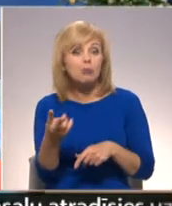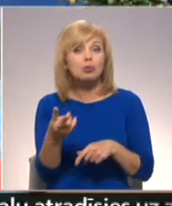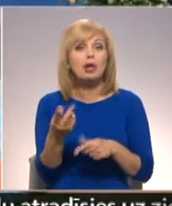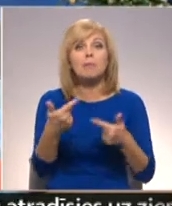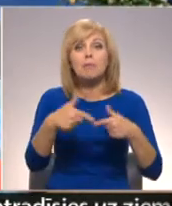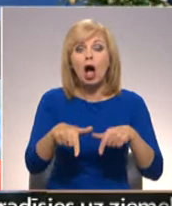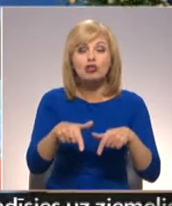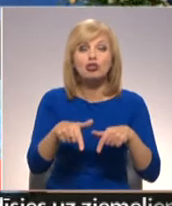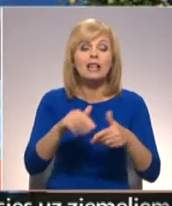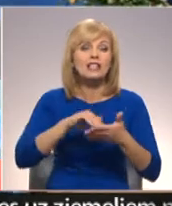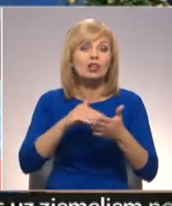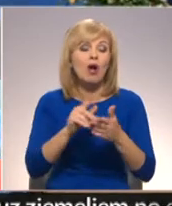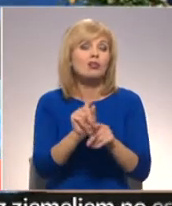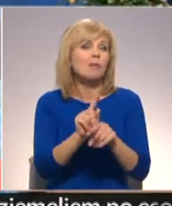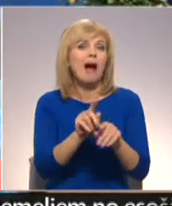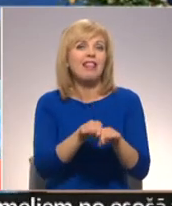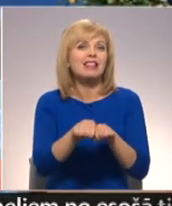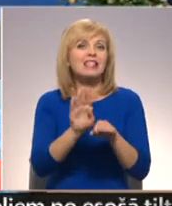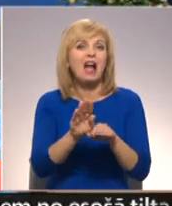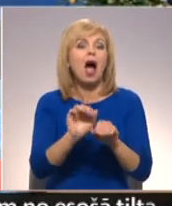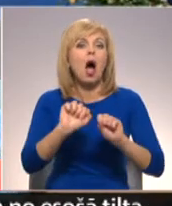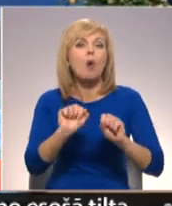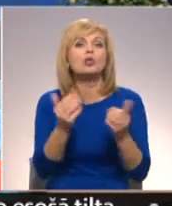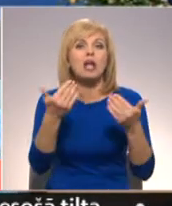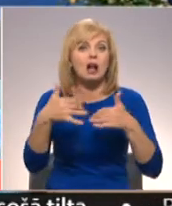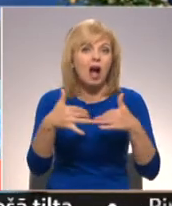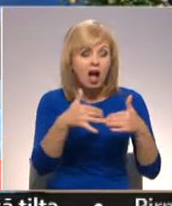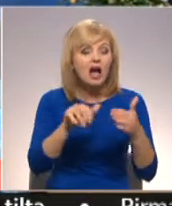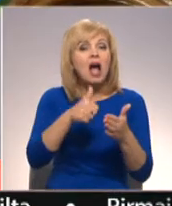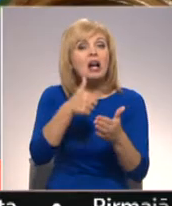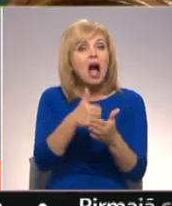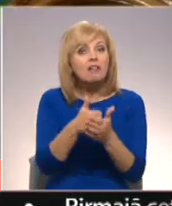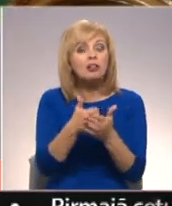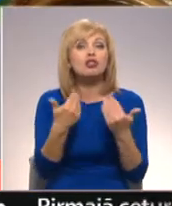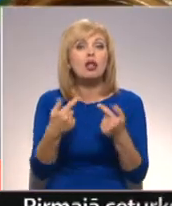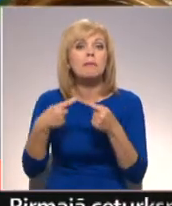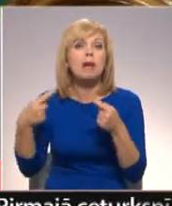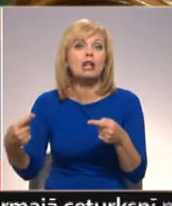situācijā atgādina augsto karu. Viņš gan aicināja neaizmirst šī perioda galvenos secinājumus.